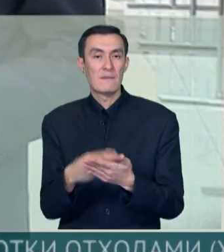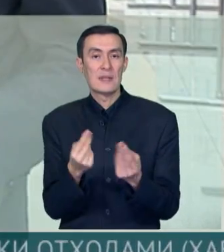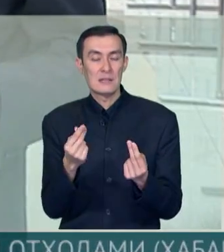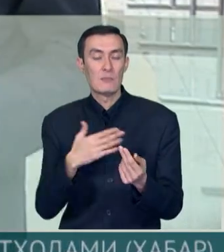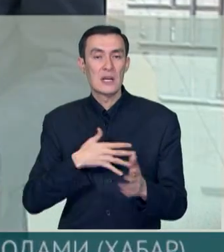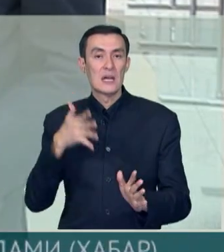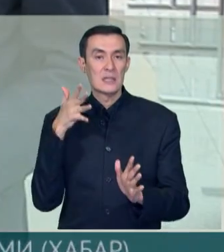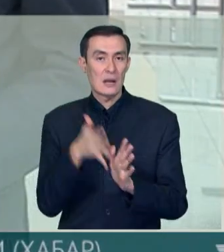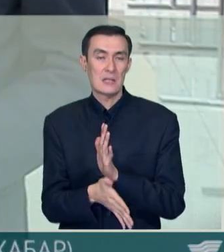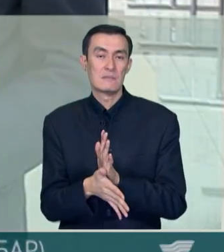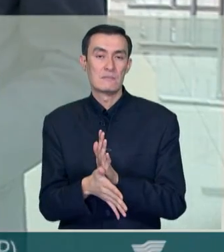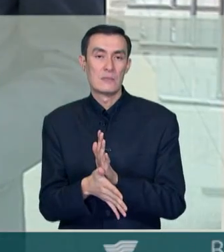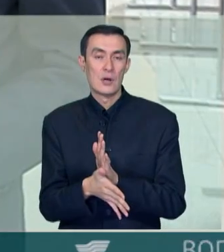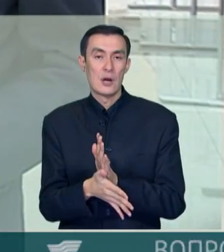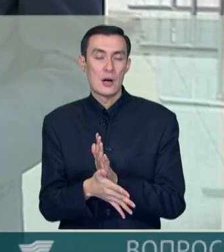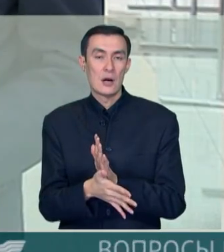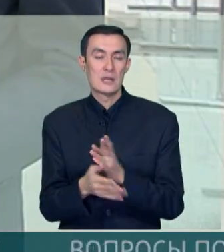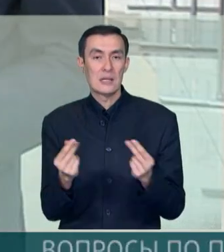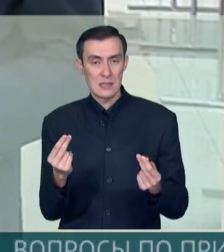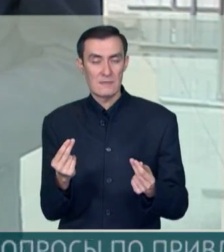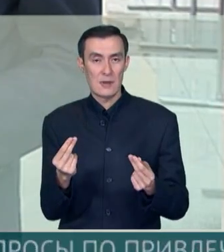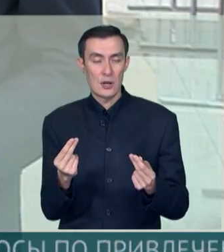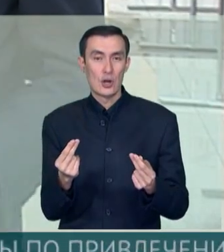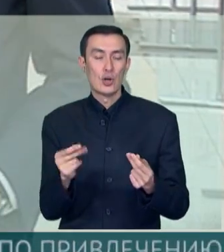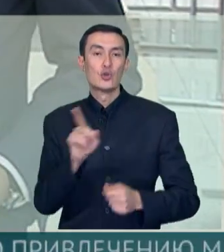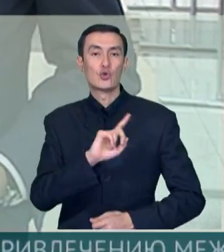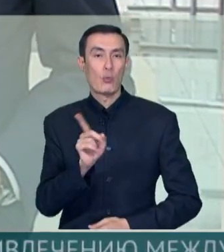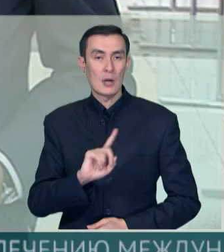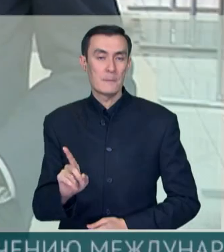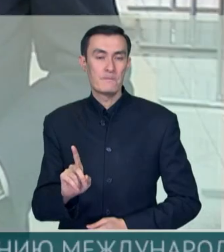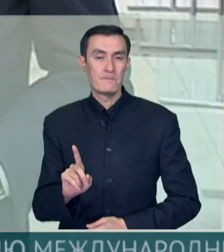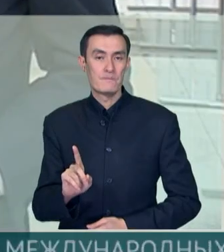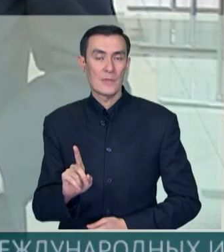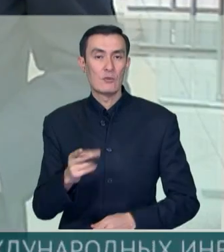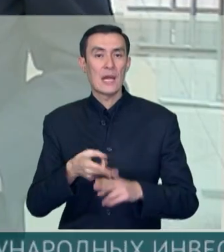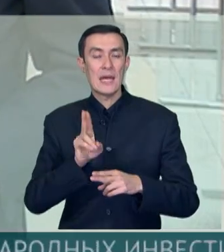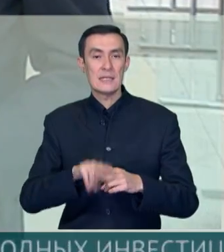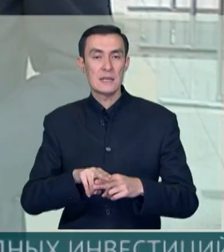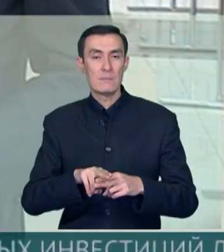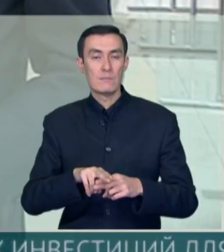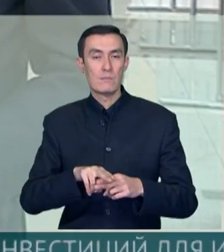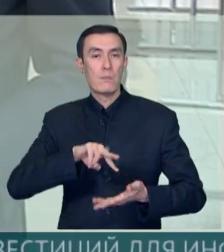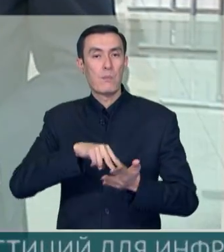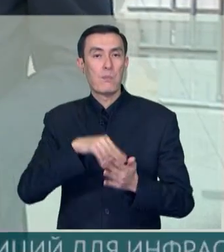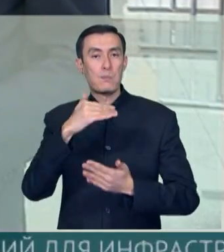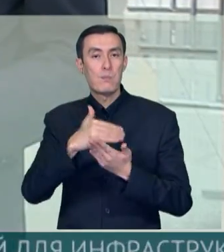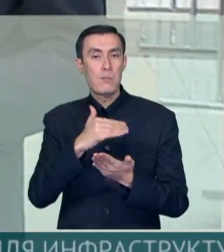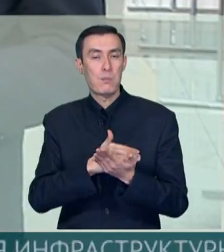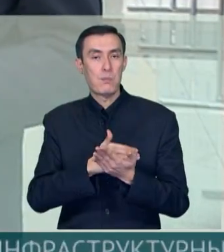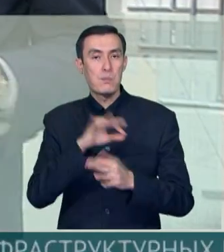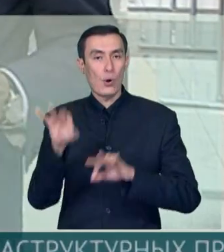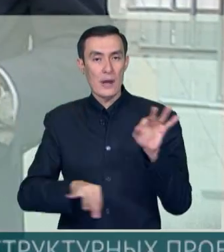Мы тратим определенные средства на то, чтобы эти проекты постоянно обновлять.